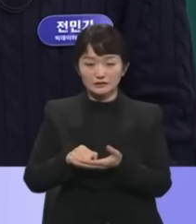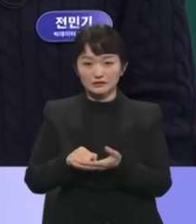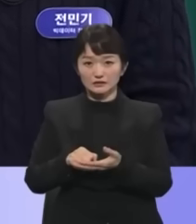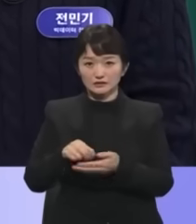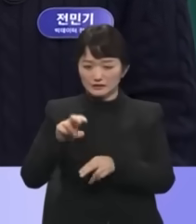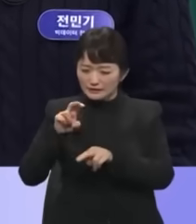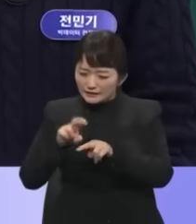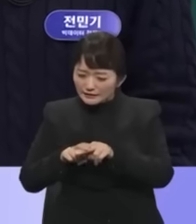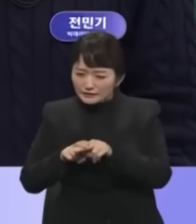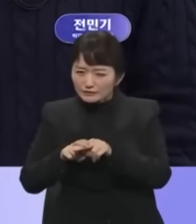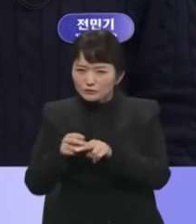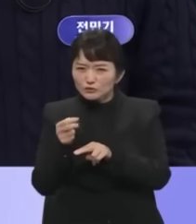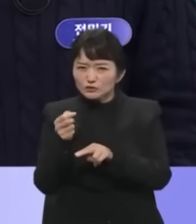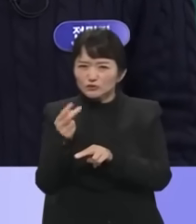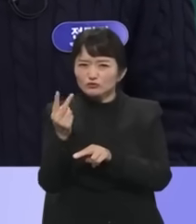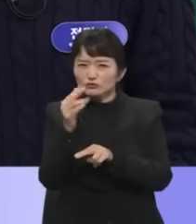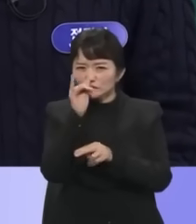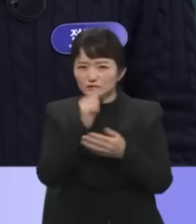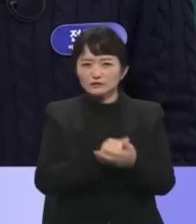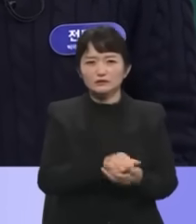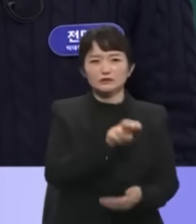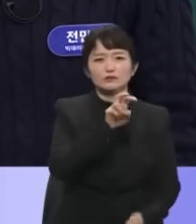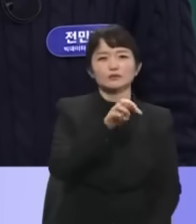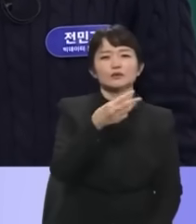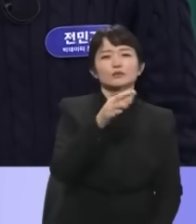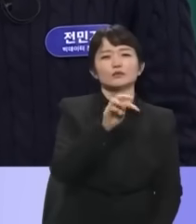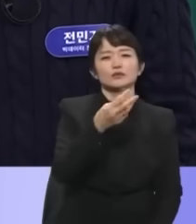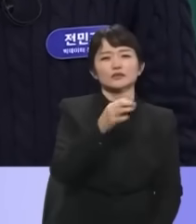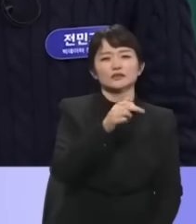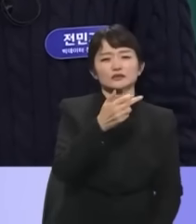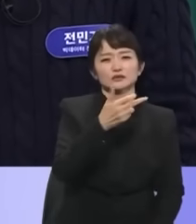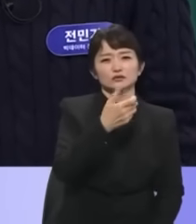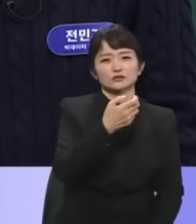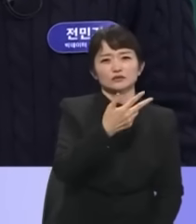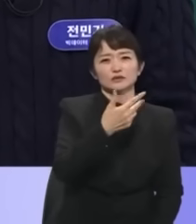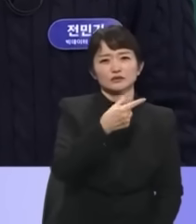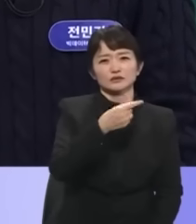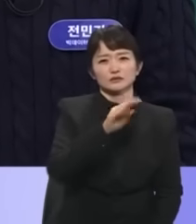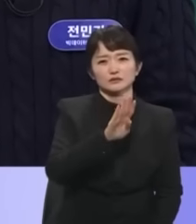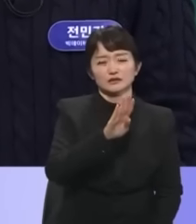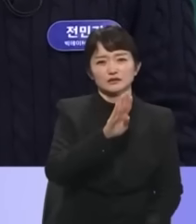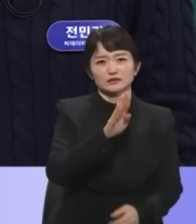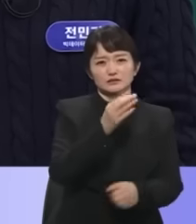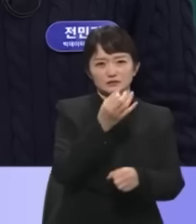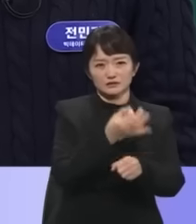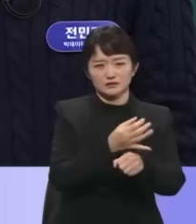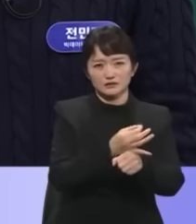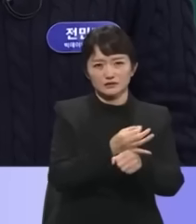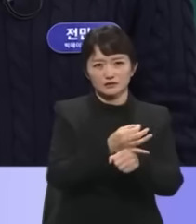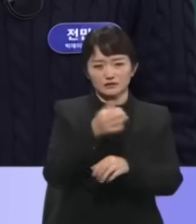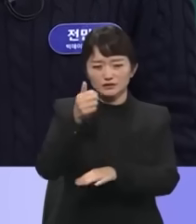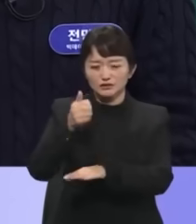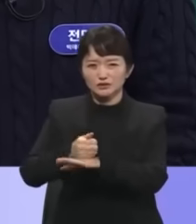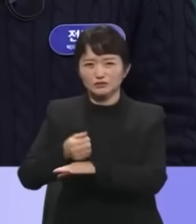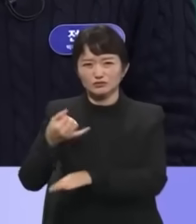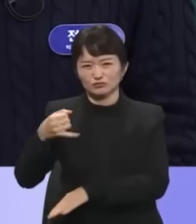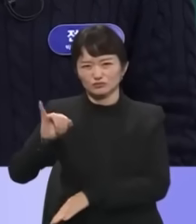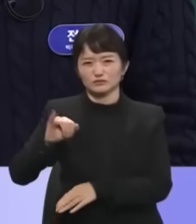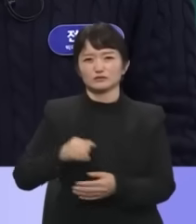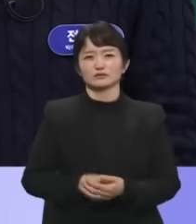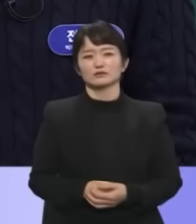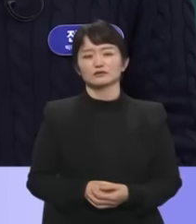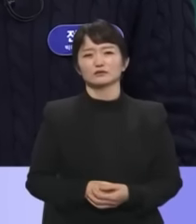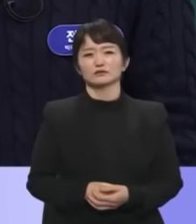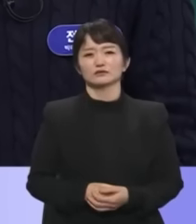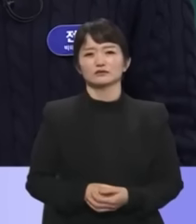메모리 카드 64GB 샀는데 1GB만 인식이 되더라 등등. 아. 예. 거기다가 몇 달 전까지만 해도